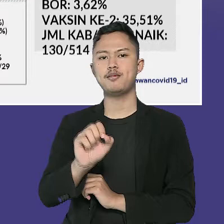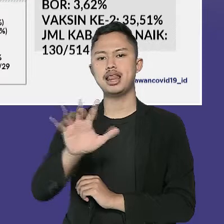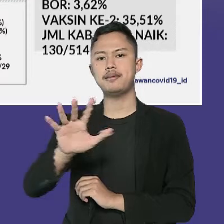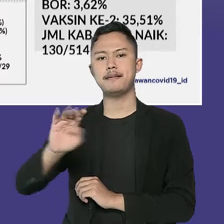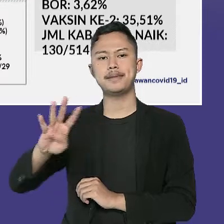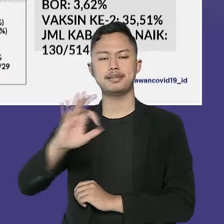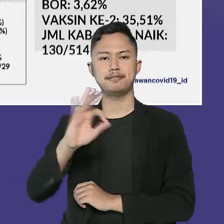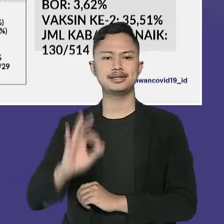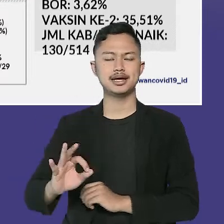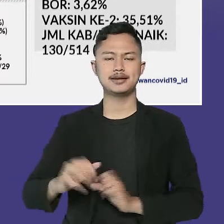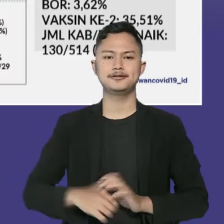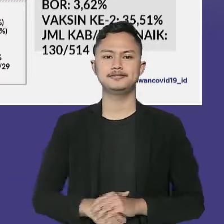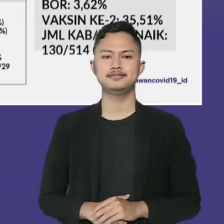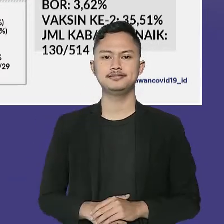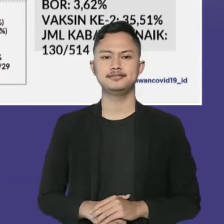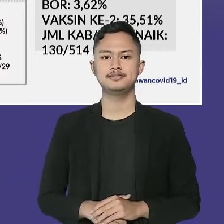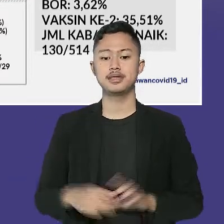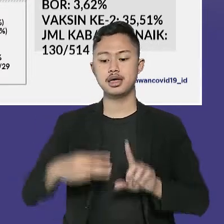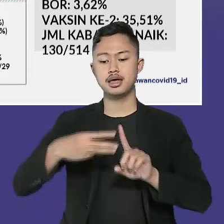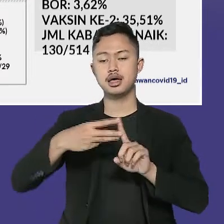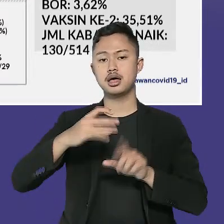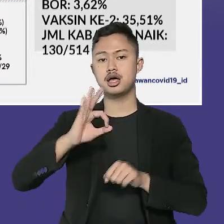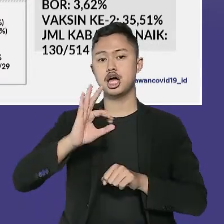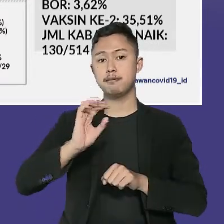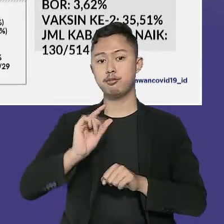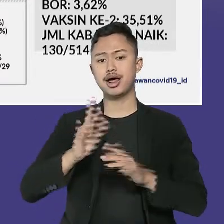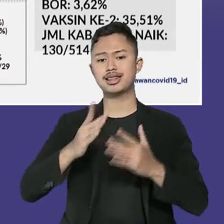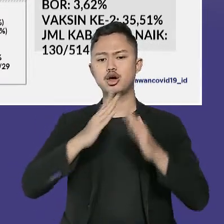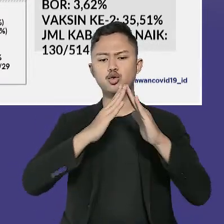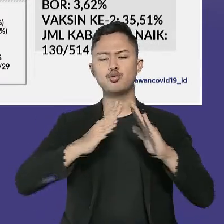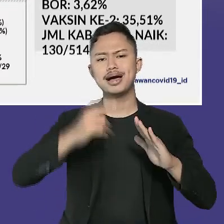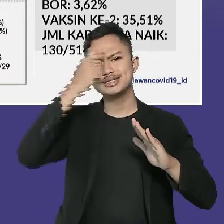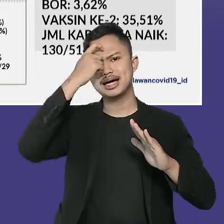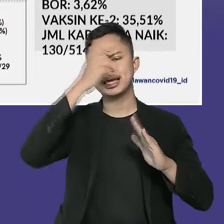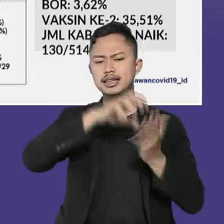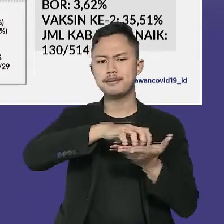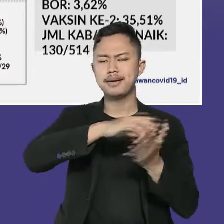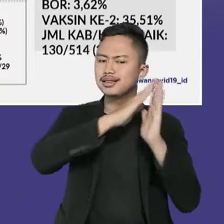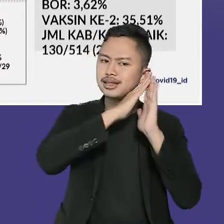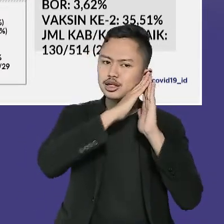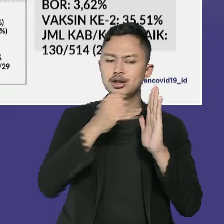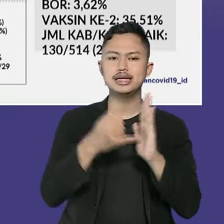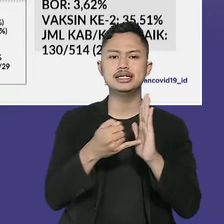3,54%. Sedangkan BOR atau angka keterisian tempat tidur nasional adalah sebesar